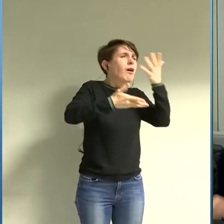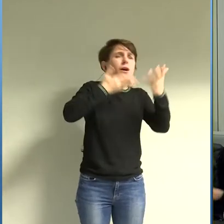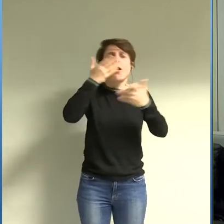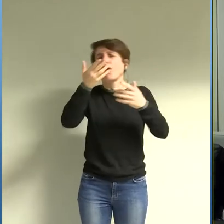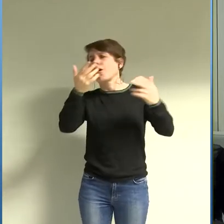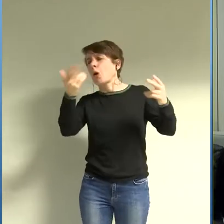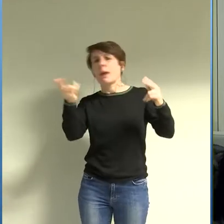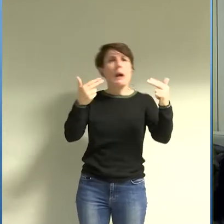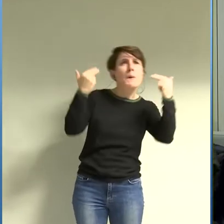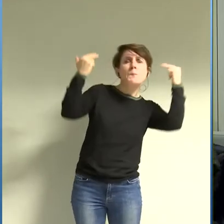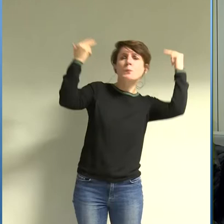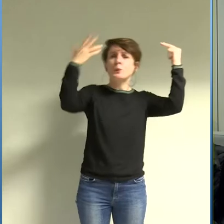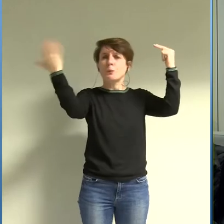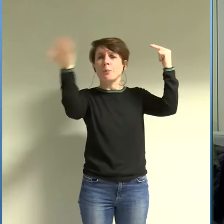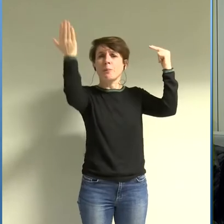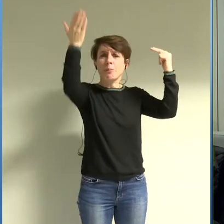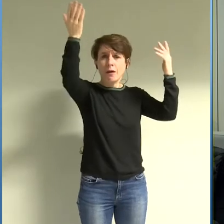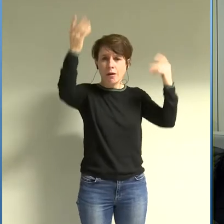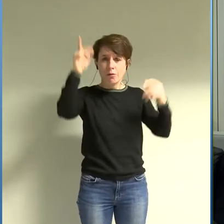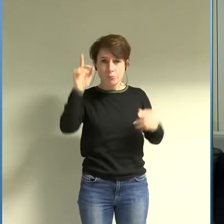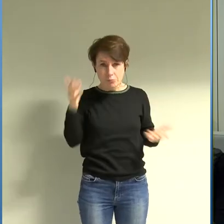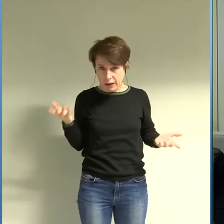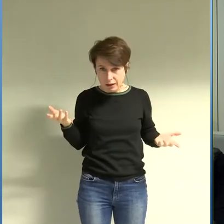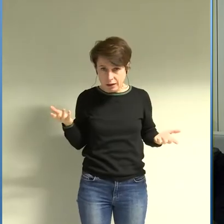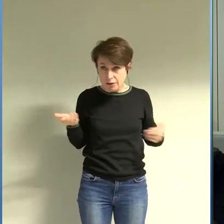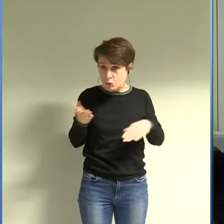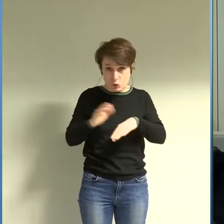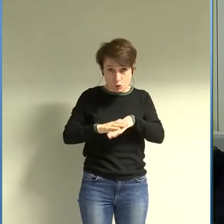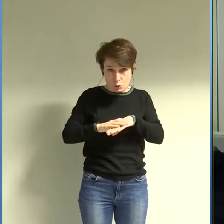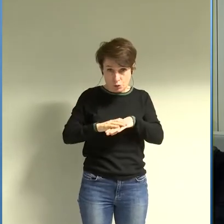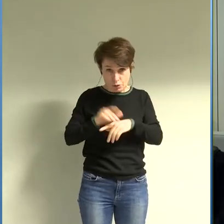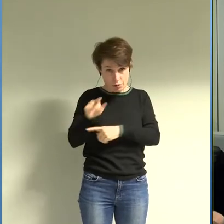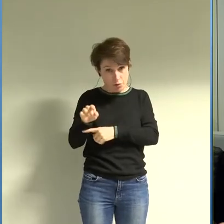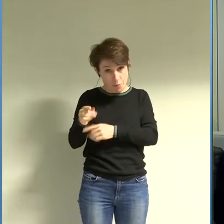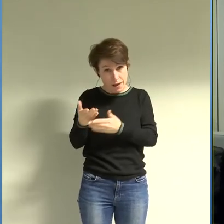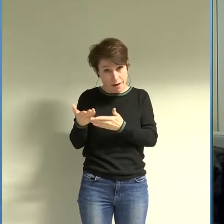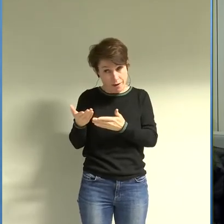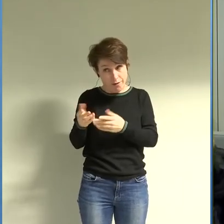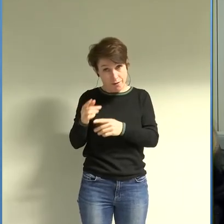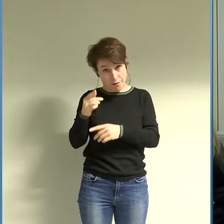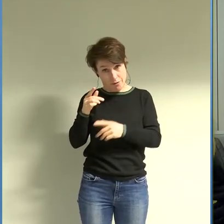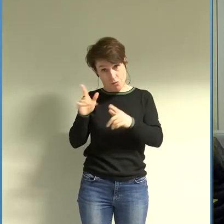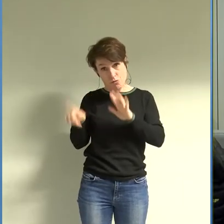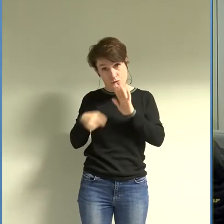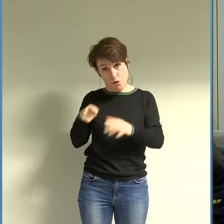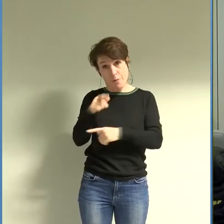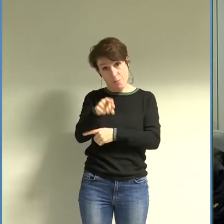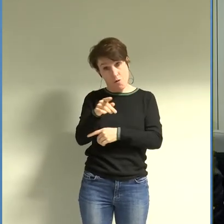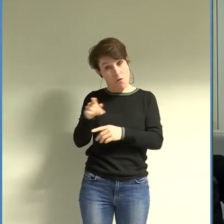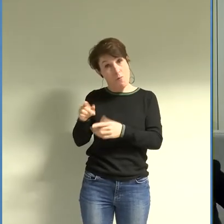superfétatoires puisque recouvrant des faits pénalement répréhensible d'interdiction par vos leçons de